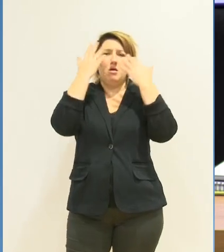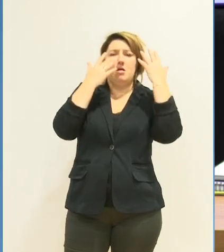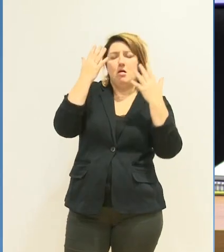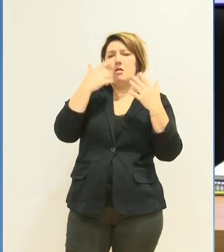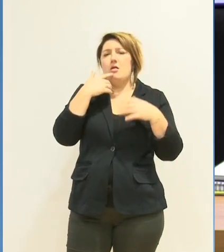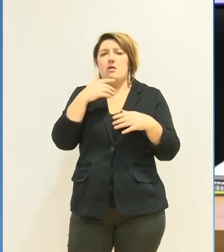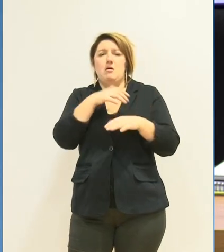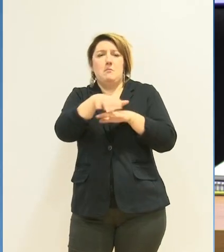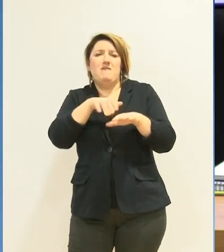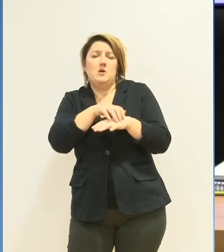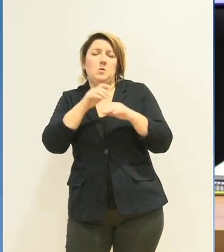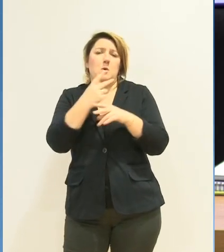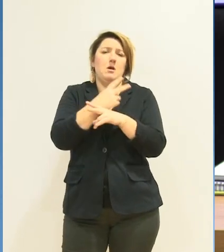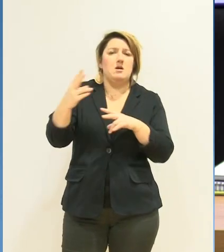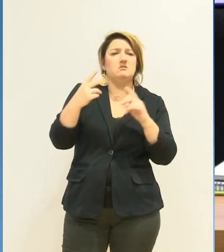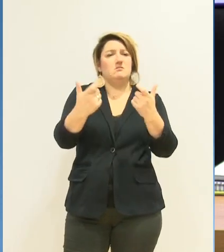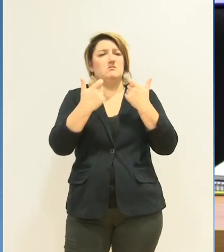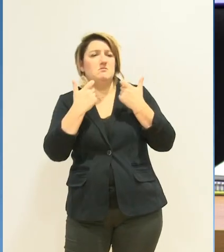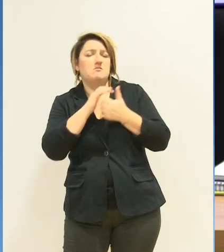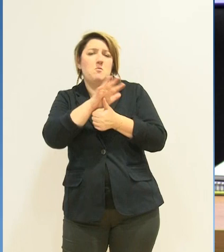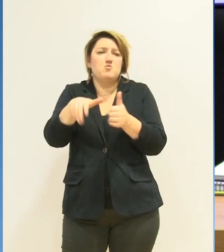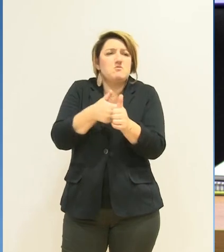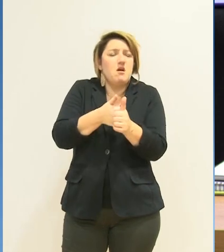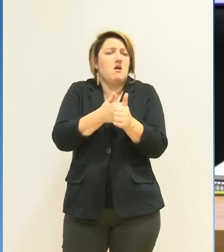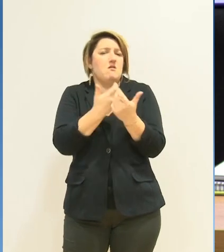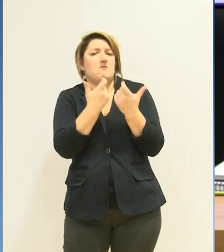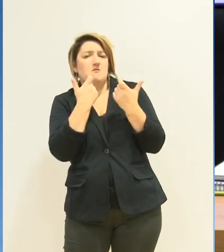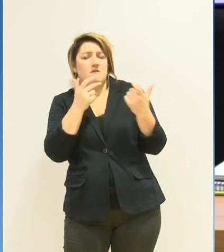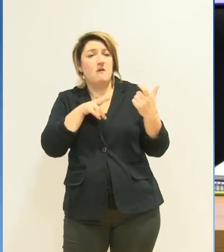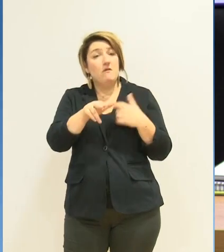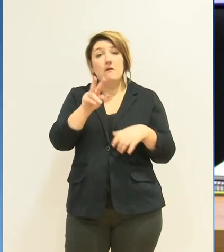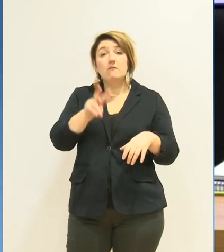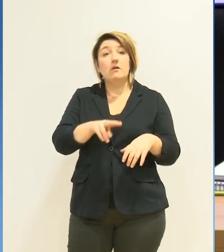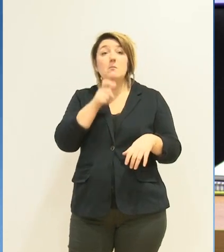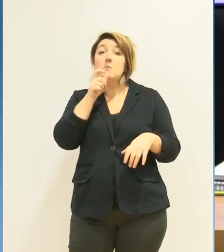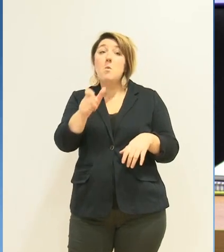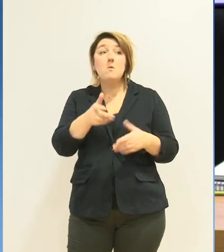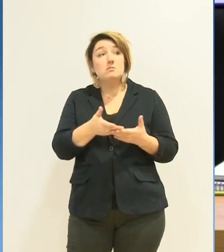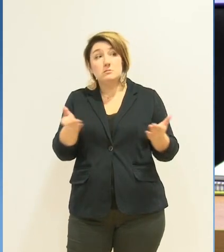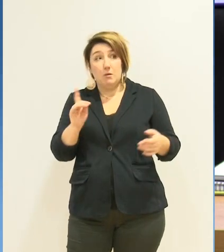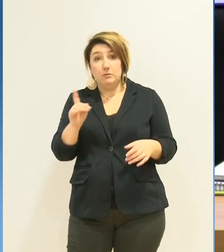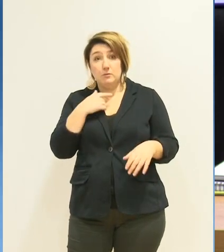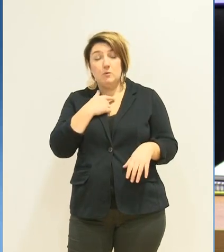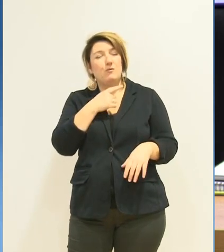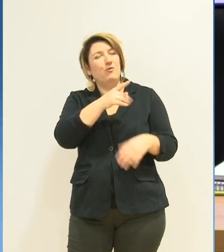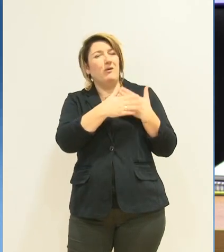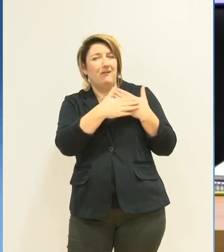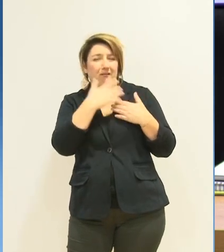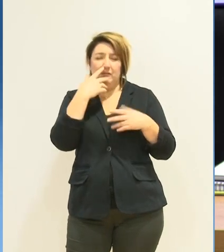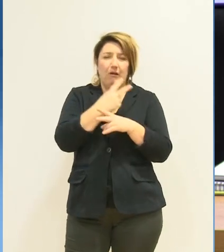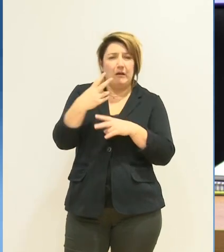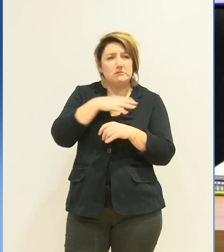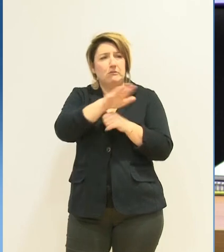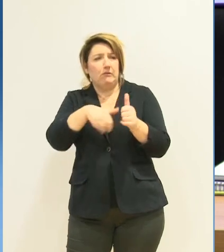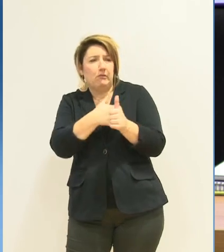anodin comme terme et lorsque vous évoquiez le risque de mise sous tutelle les